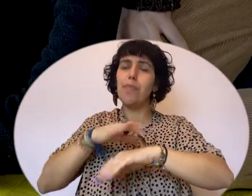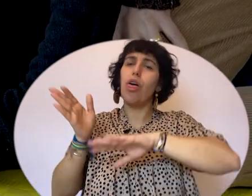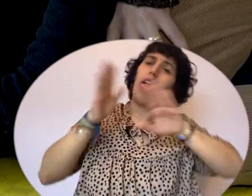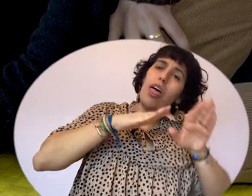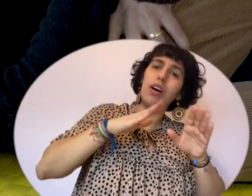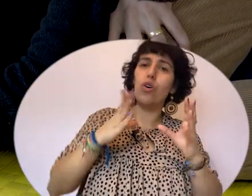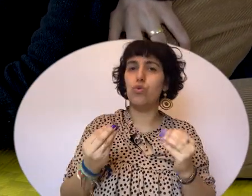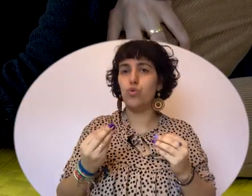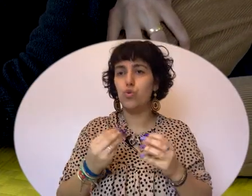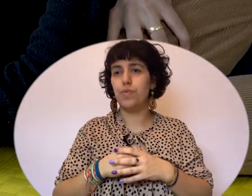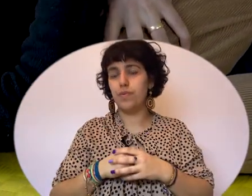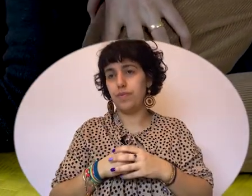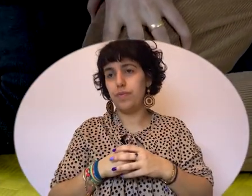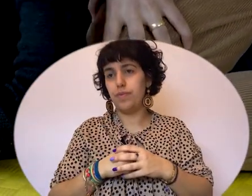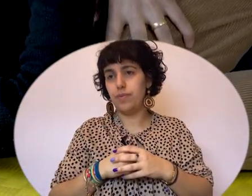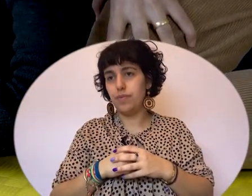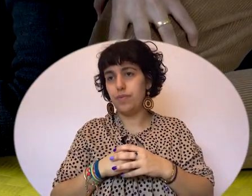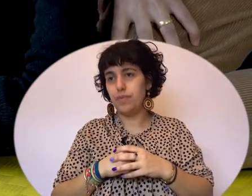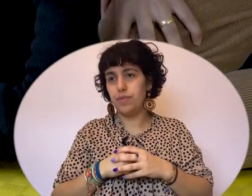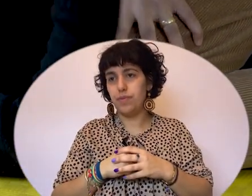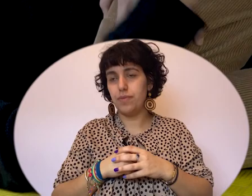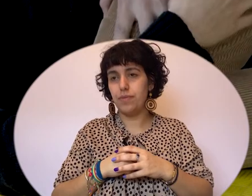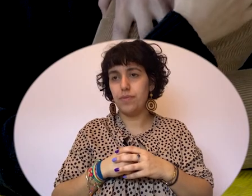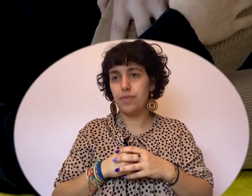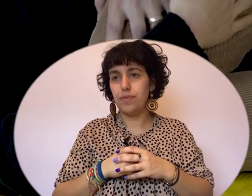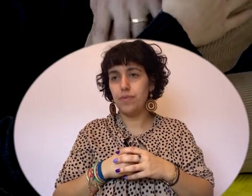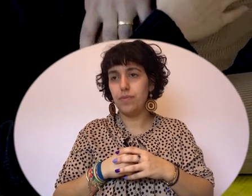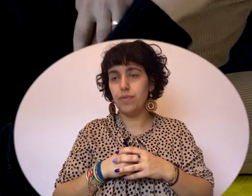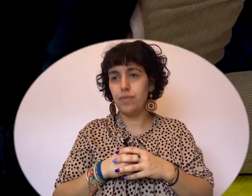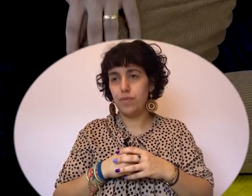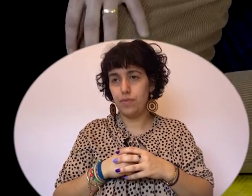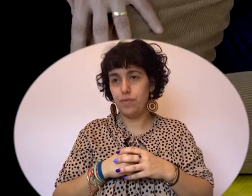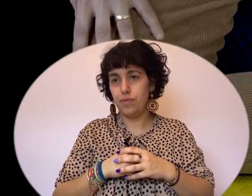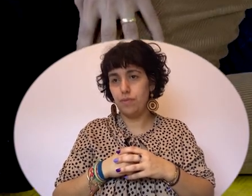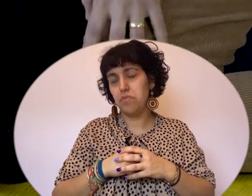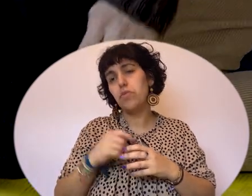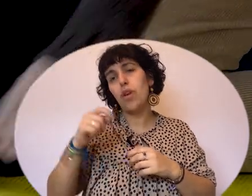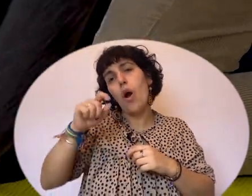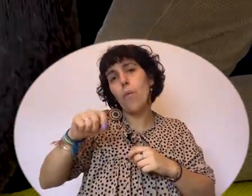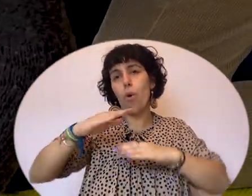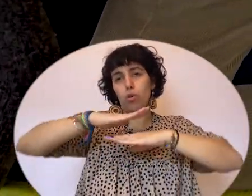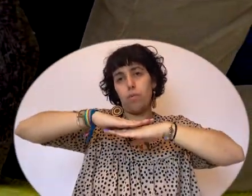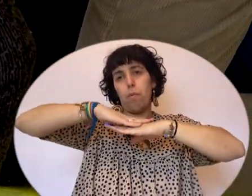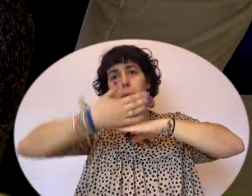hızlı bir şekilde sağlığını görebilirsiniz bu tarz bir pozisyonla neler üstünden